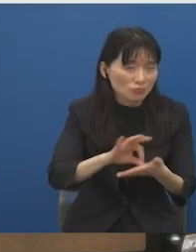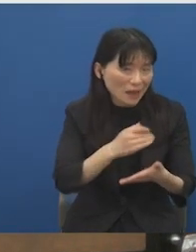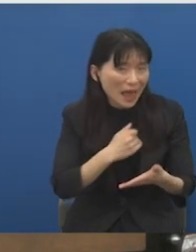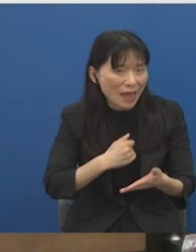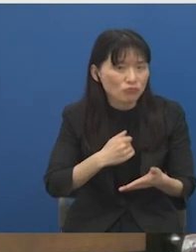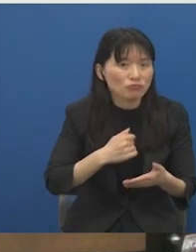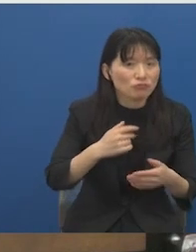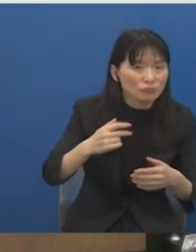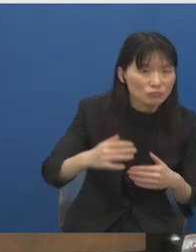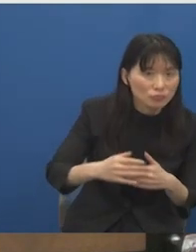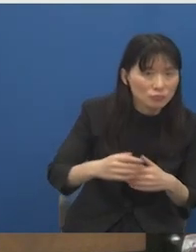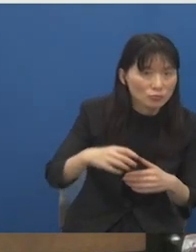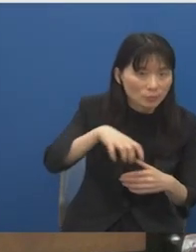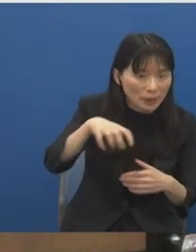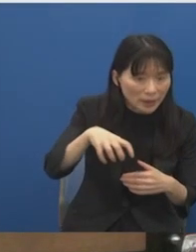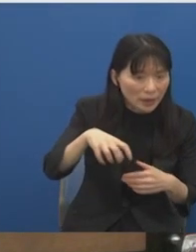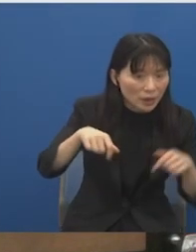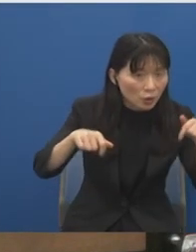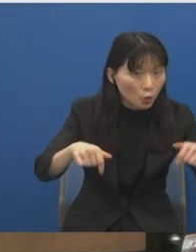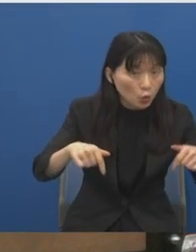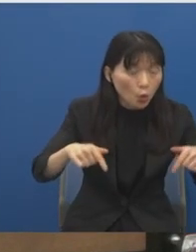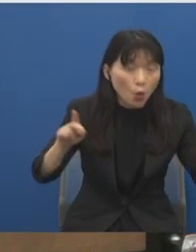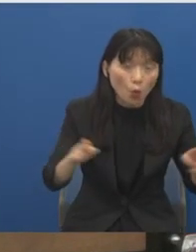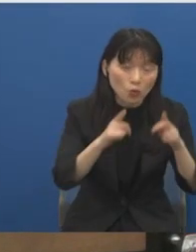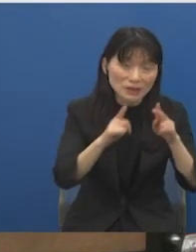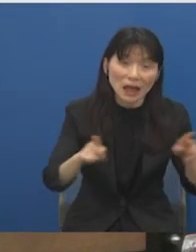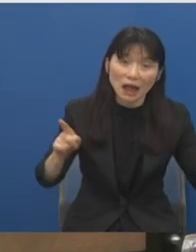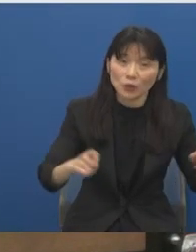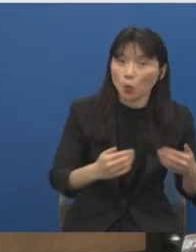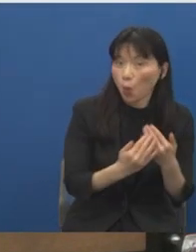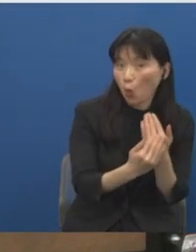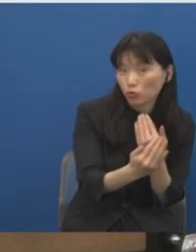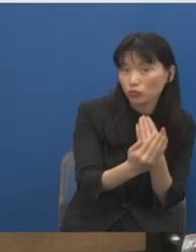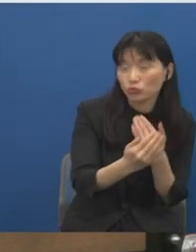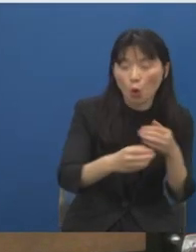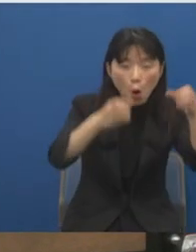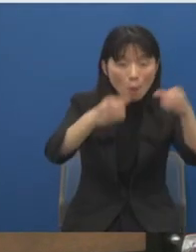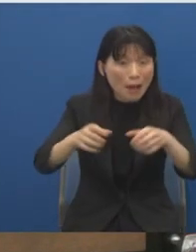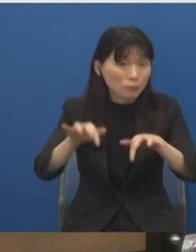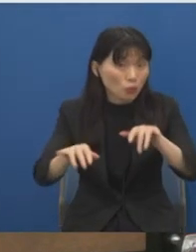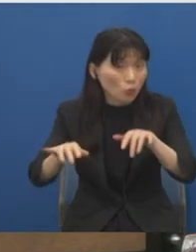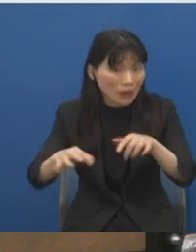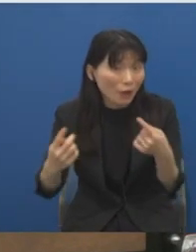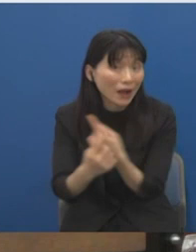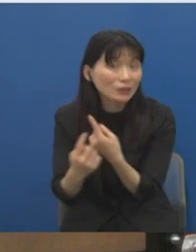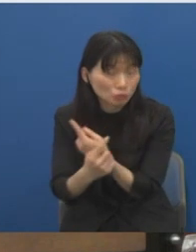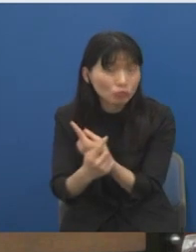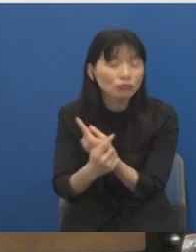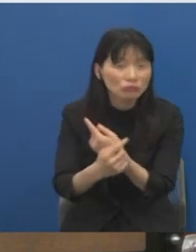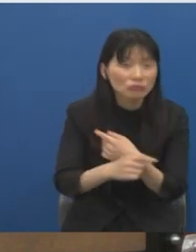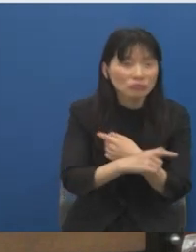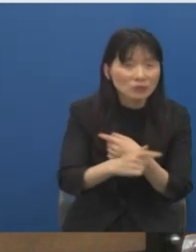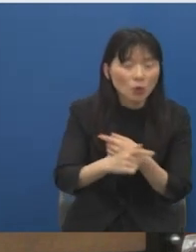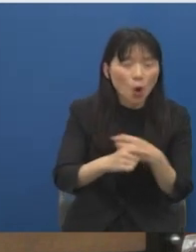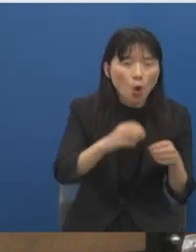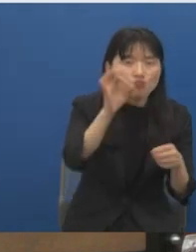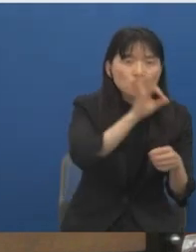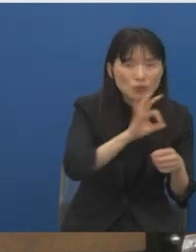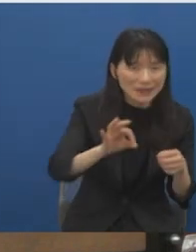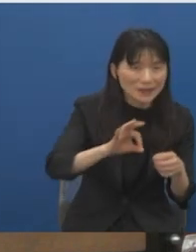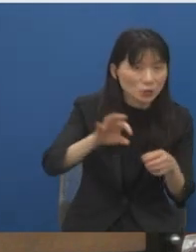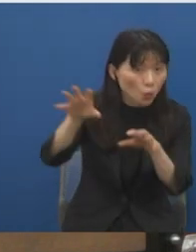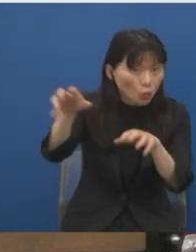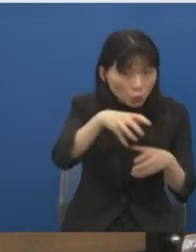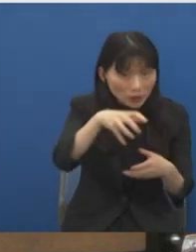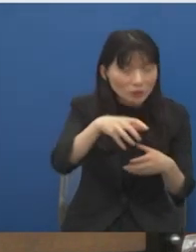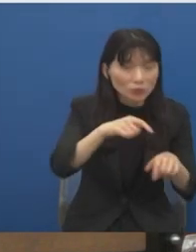市所管の建物、京都コンサートホールパイプオルガン改修で必要な部品の調達に要する期間